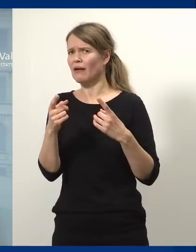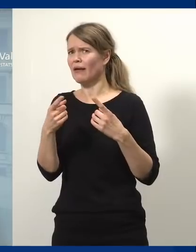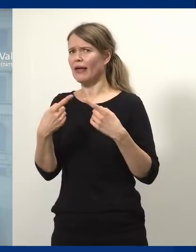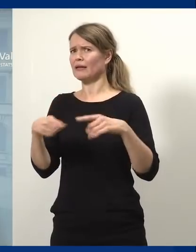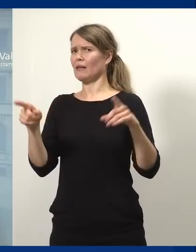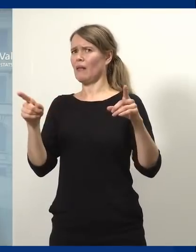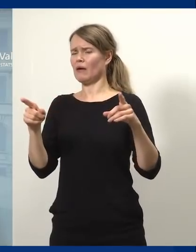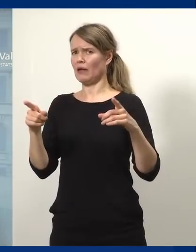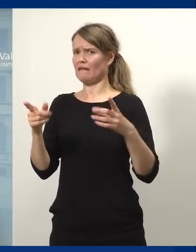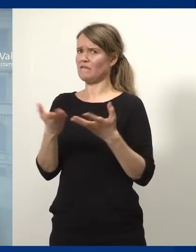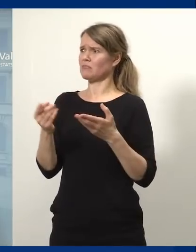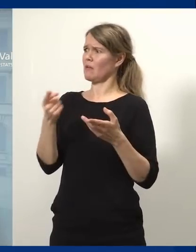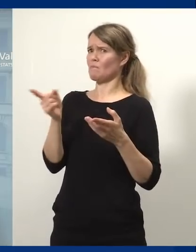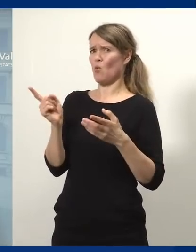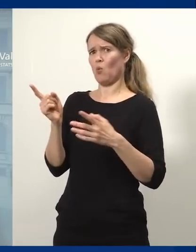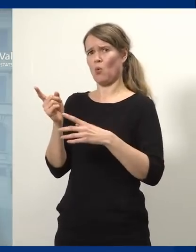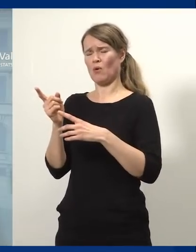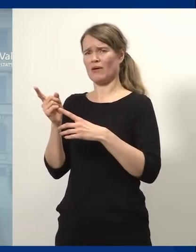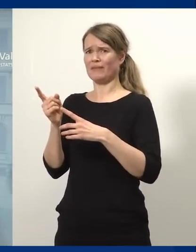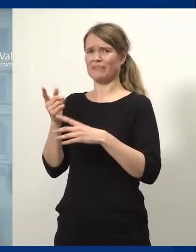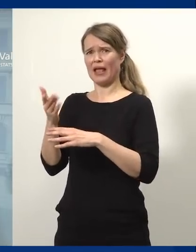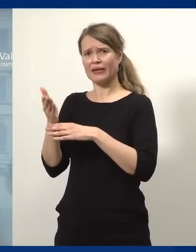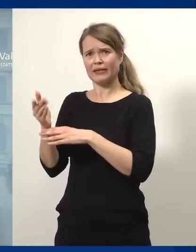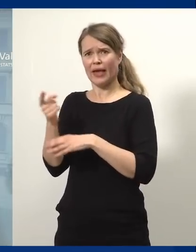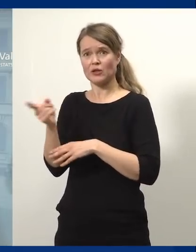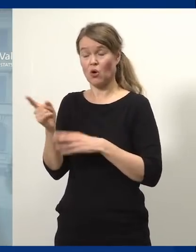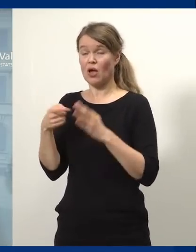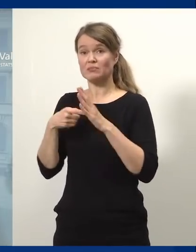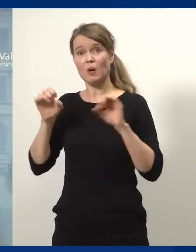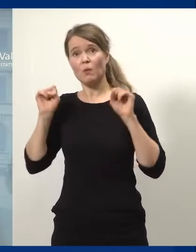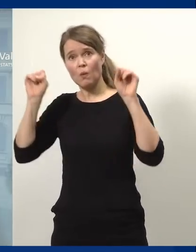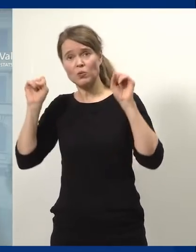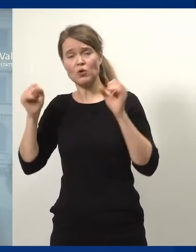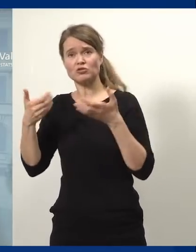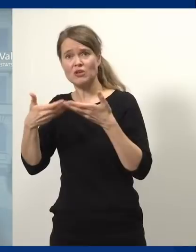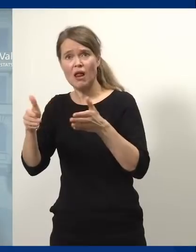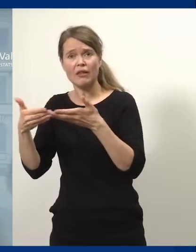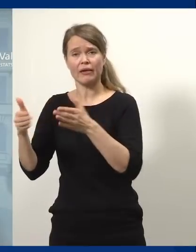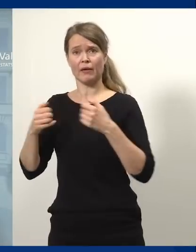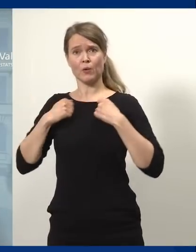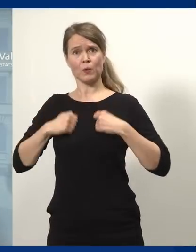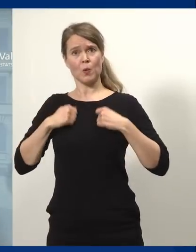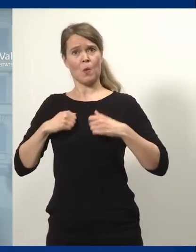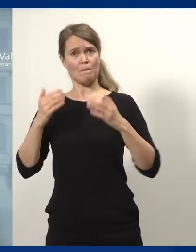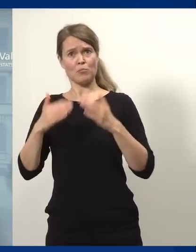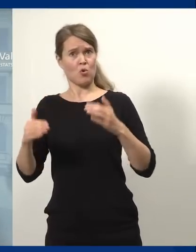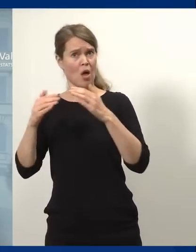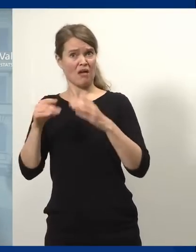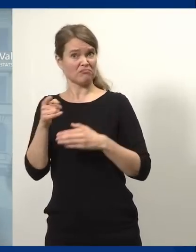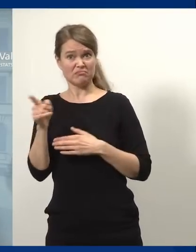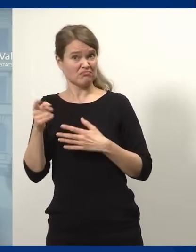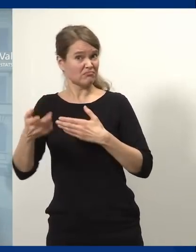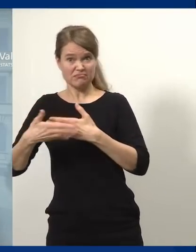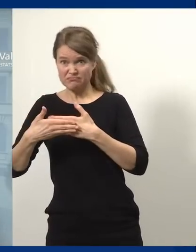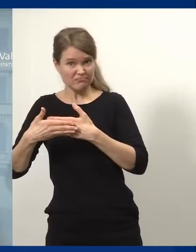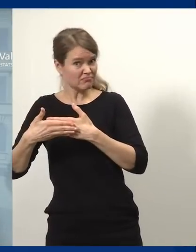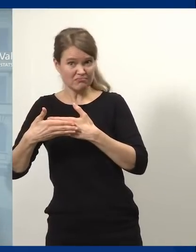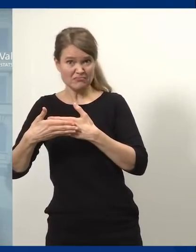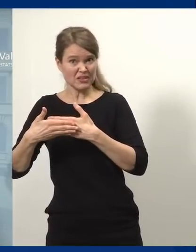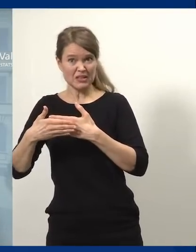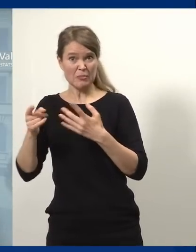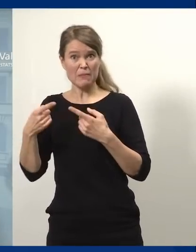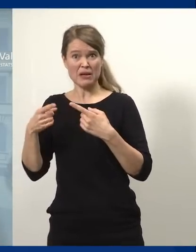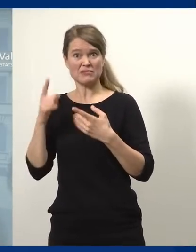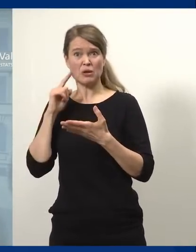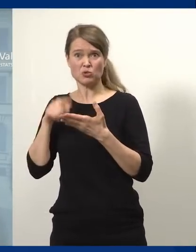tämän poikkeusolojen toteamisen, mutta esimerkiksi nämä kuntosalit tai kylpylät ei, ja ne pantiin tähän tartuntatautilakiin.